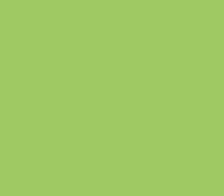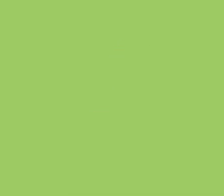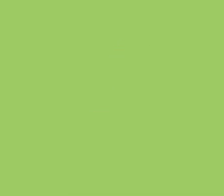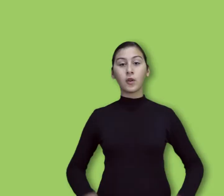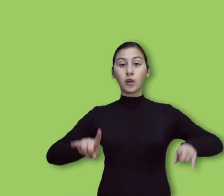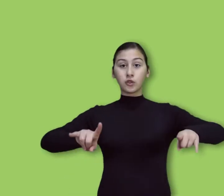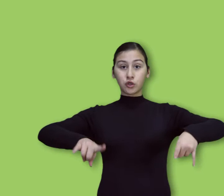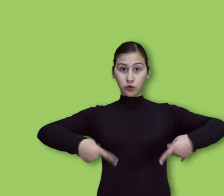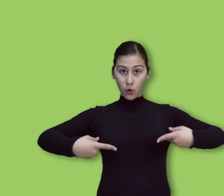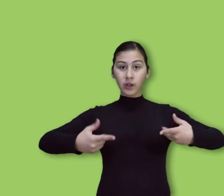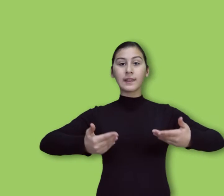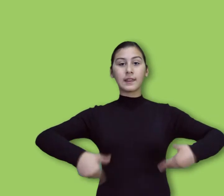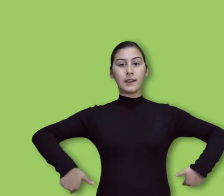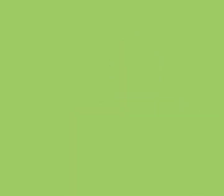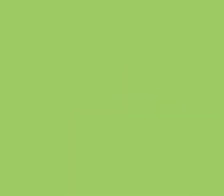შორტი.